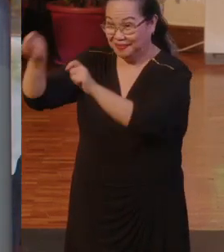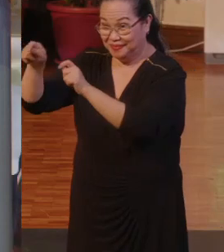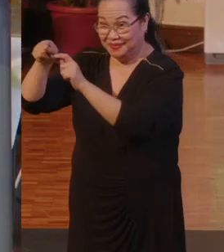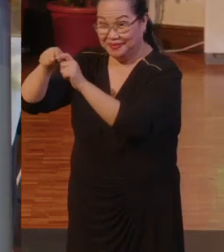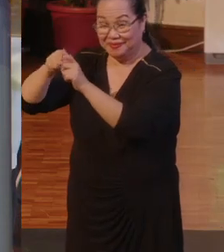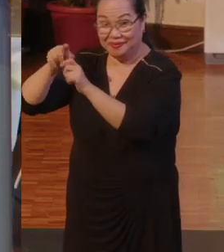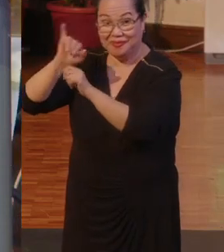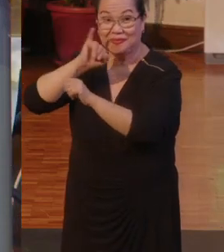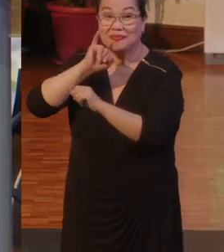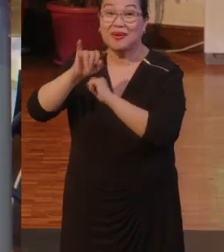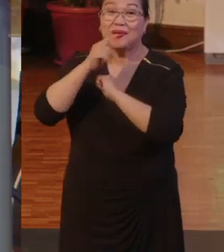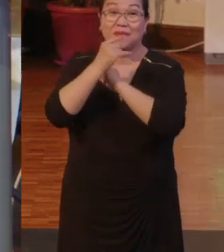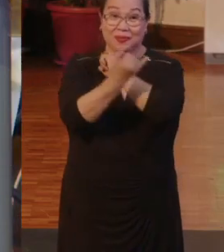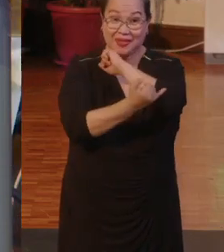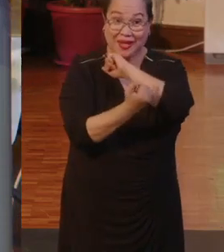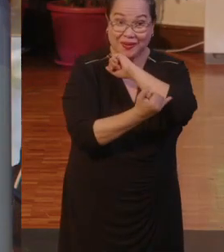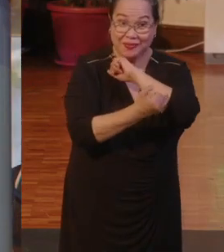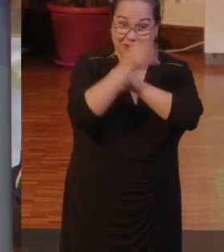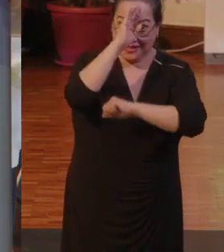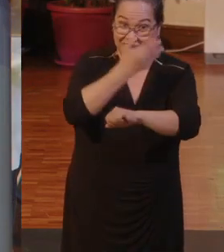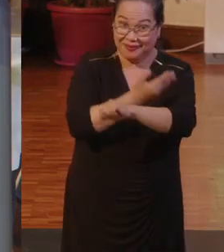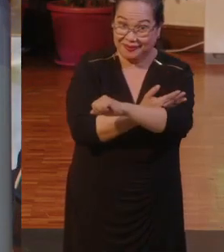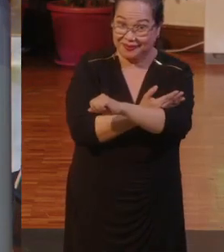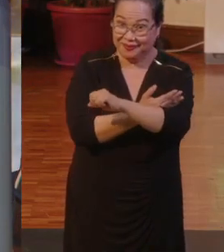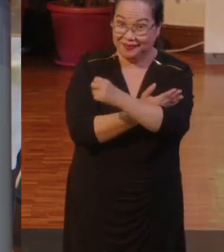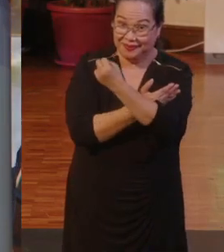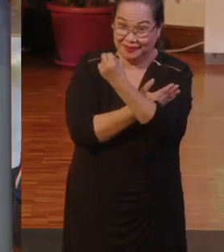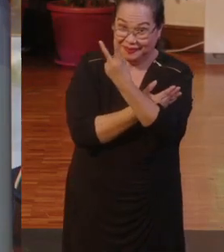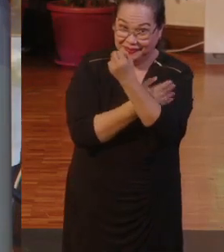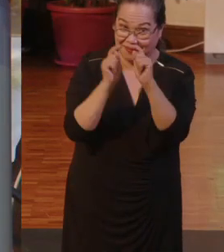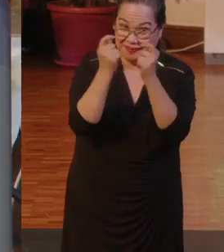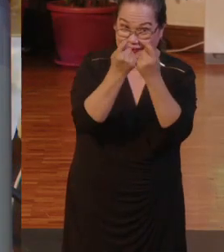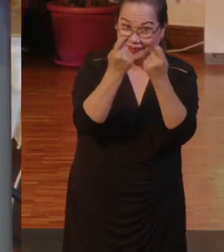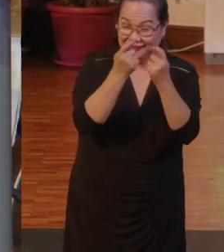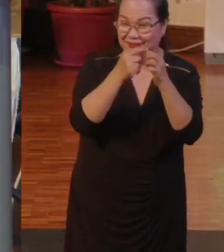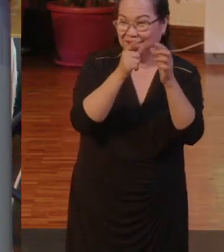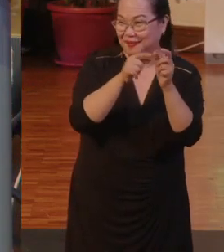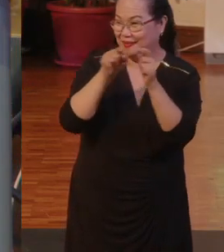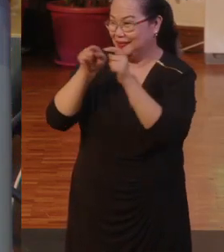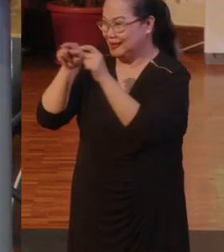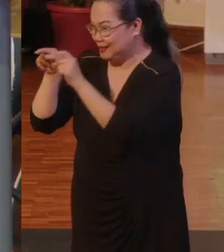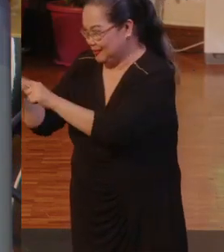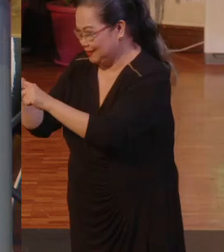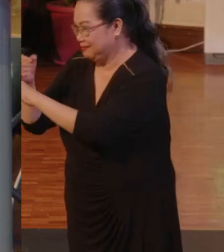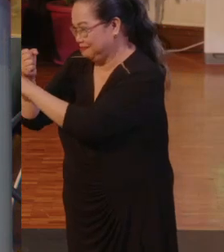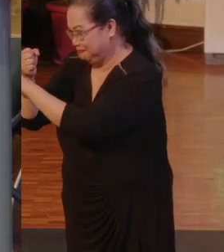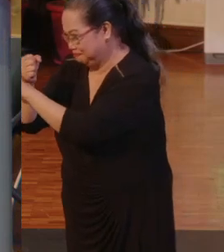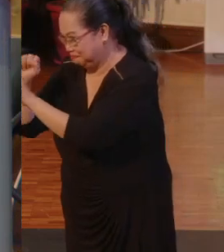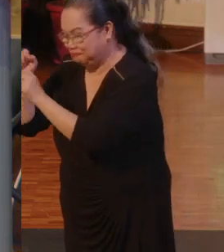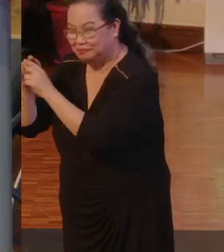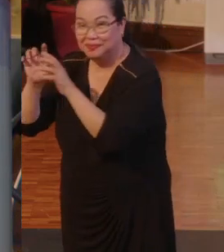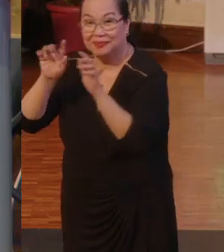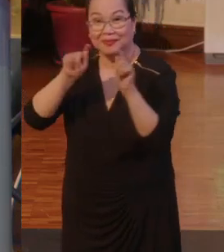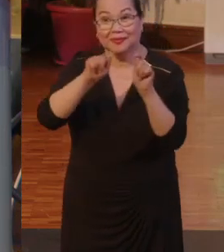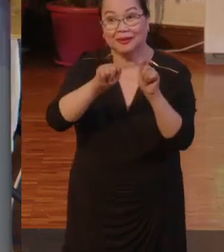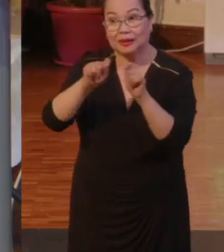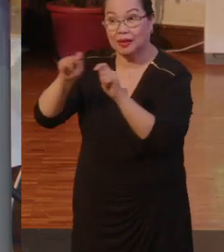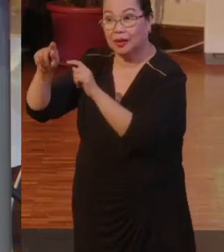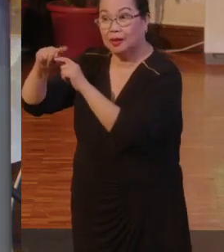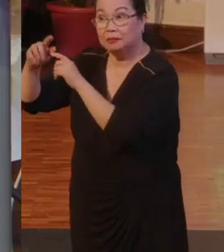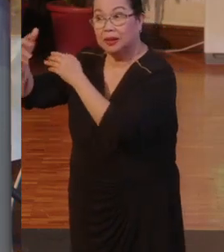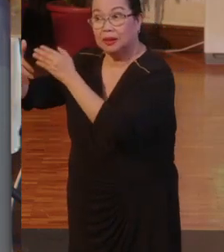ni Israel. At siya ang naging daan upang sila ay maligtas. Ngunit pagkatapos ng ilang panahon,